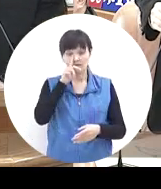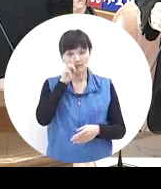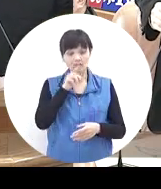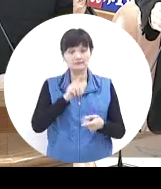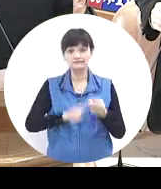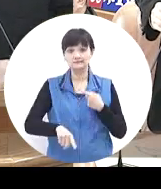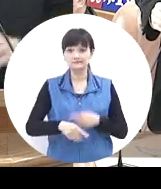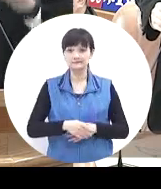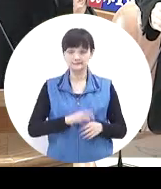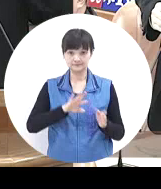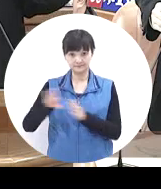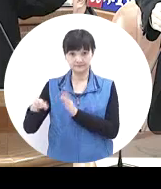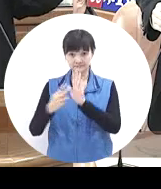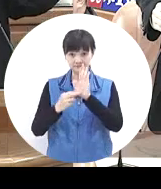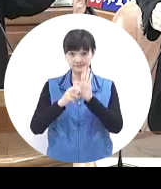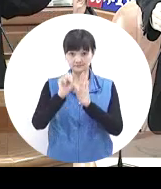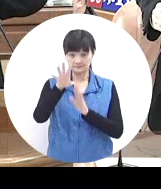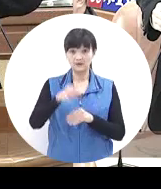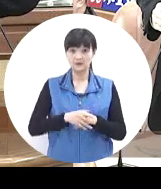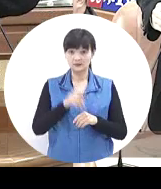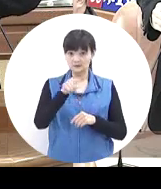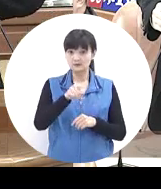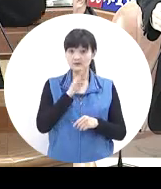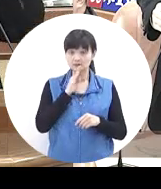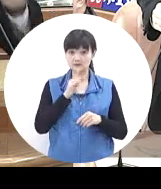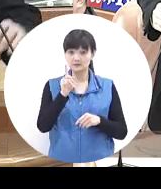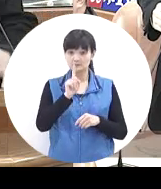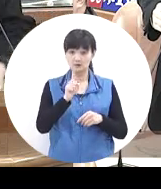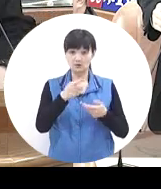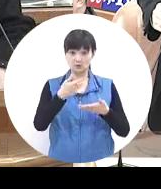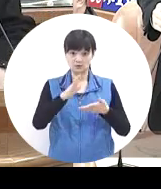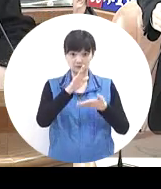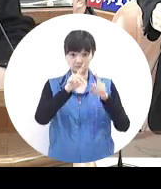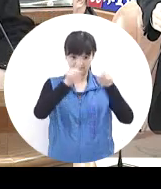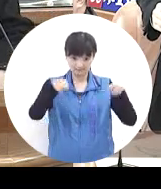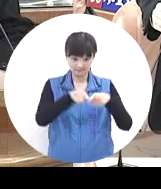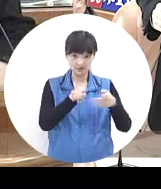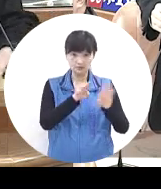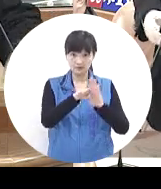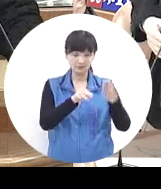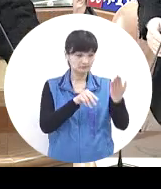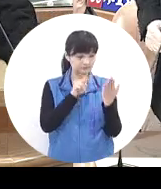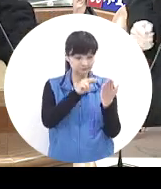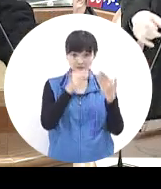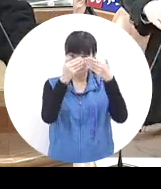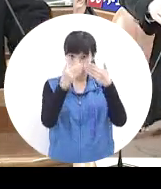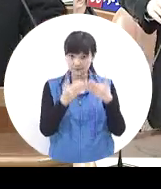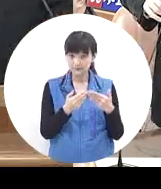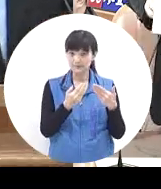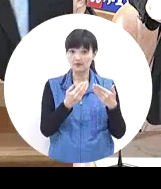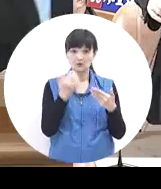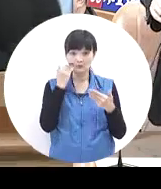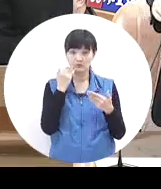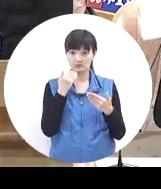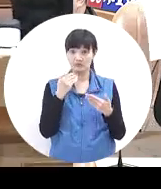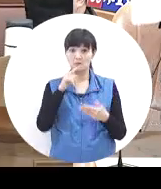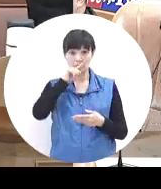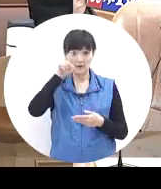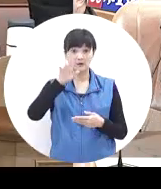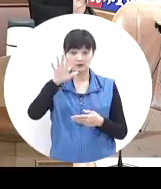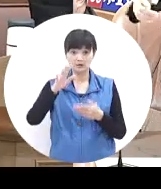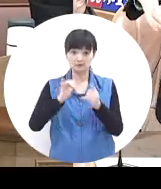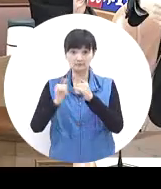管都是用水单去对，那我们现在有一个机制，只要民众有质疑，马上去查，查完下个月的水单就会退 满。 局 长，我是